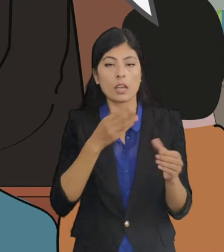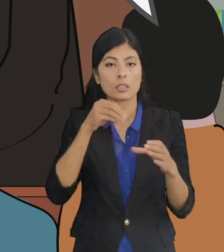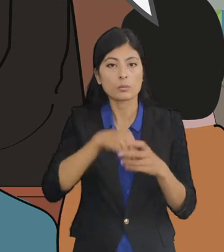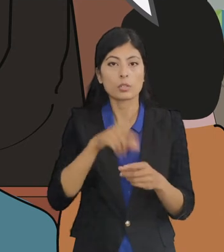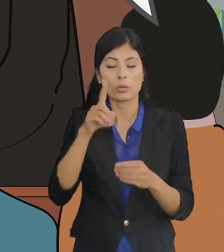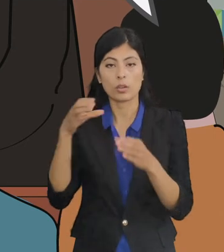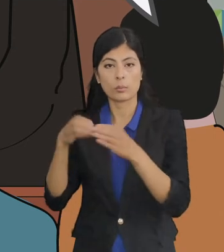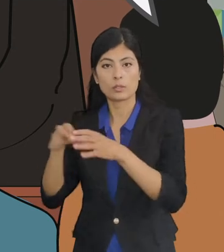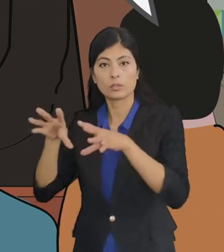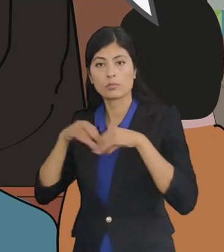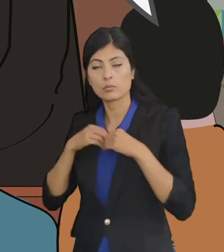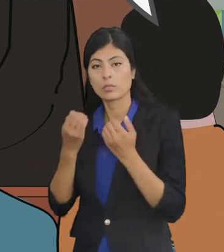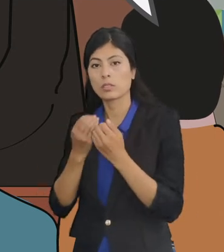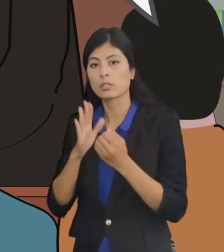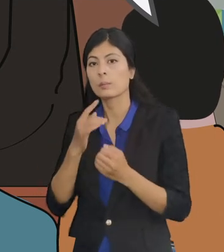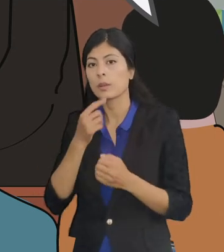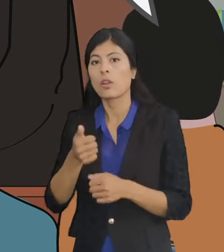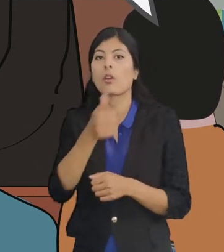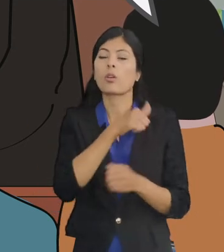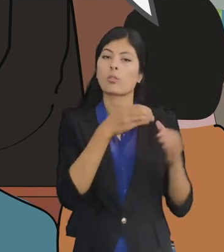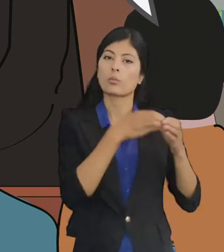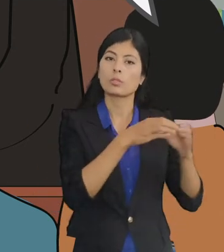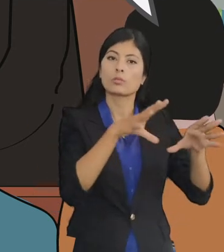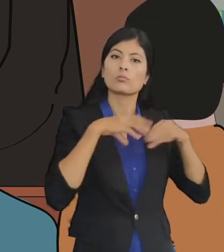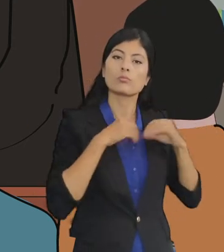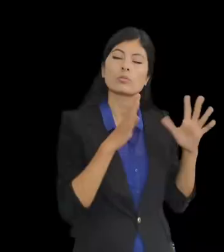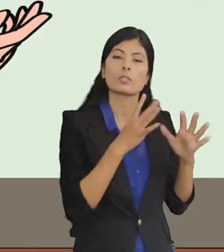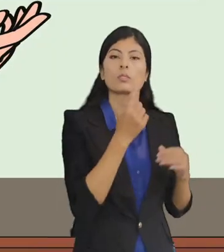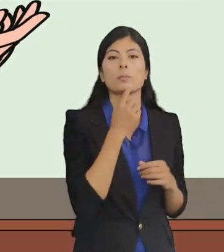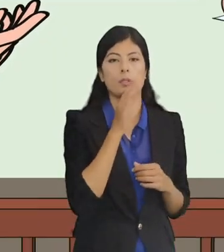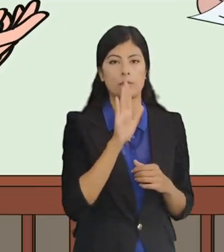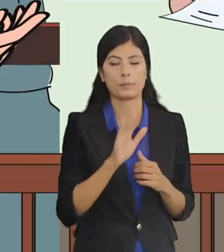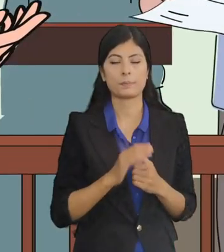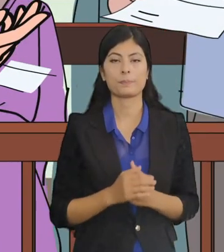पक्षले सहमति जनाउँछ भने अर्को पक्षले असहमति जनाउँछ।